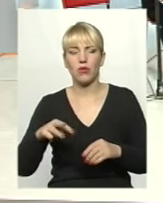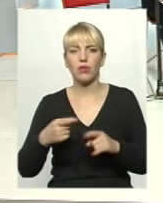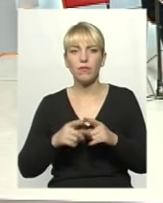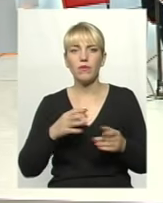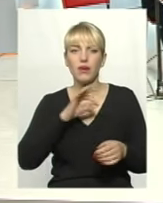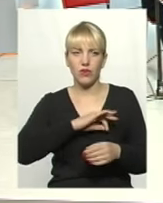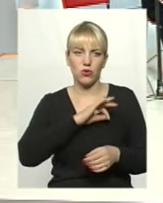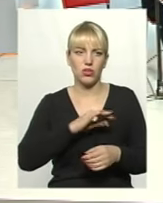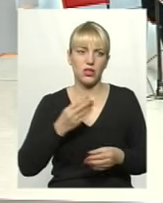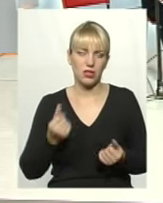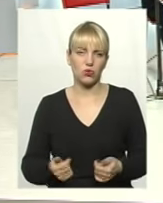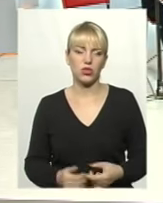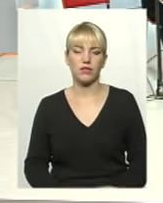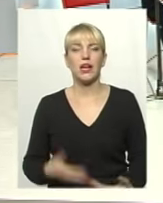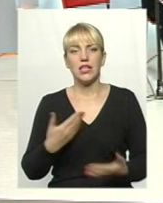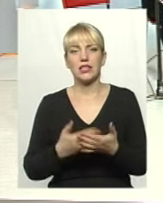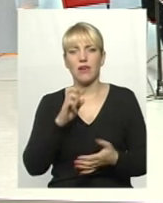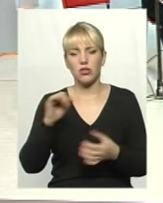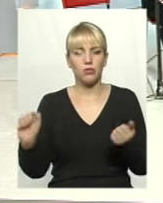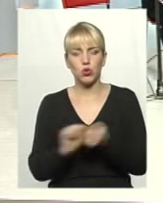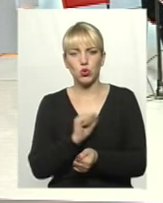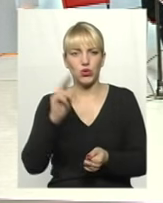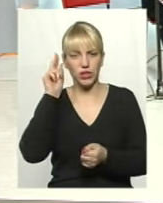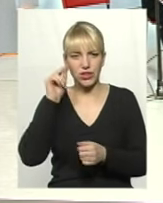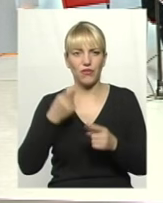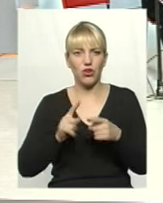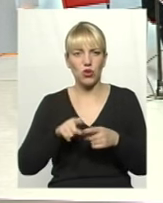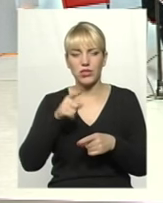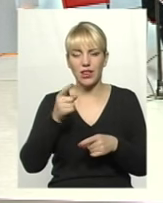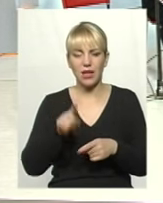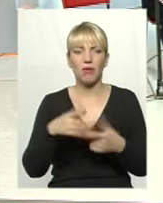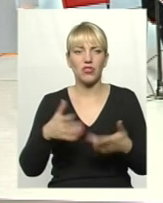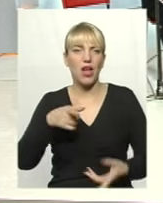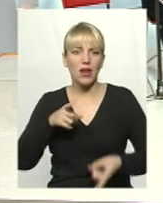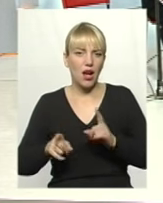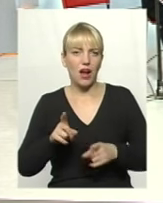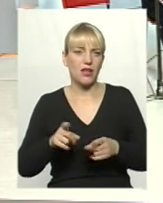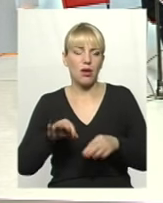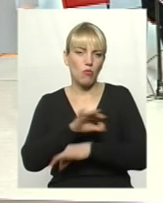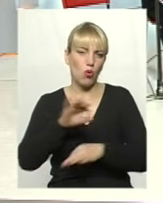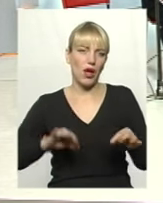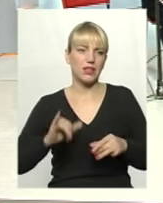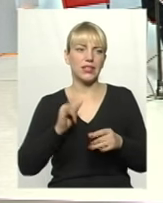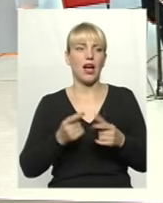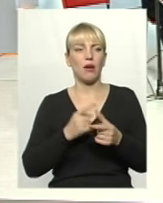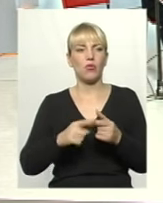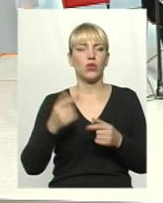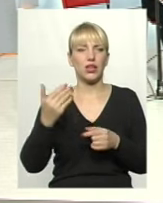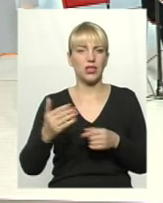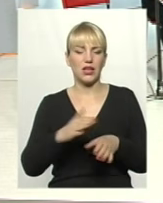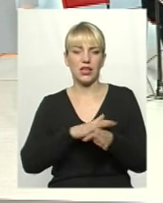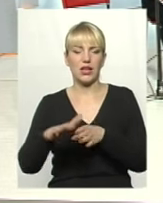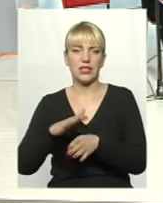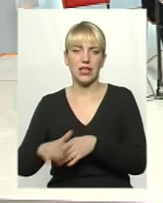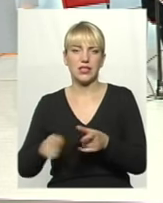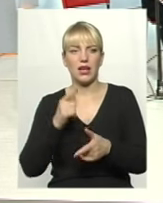коштів. Здавалося б, сухі цифри, але за ними реальні проекти або їх